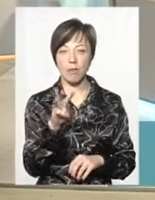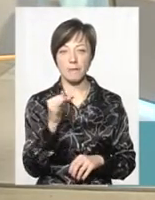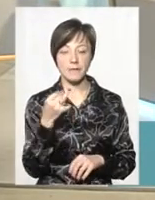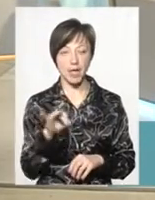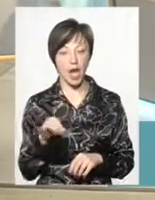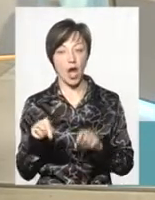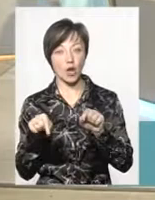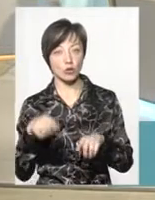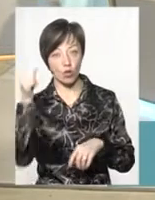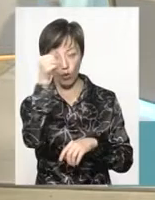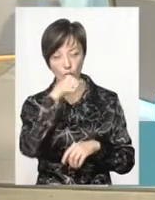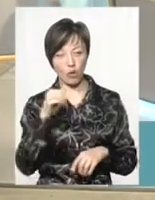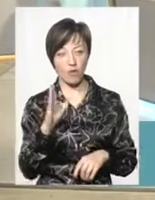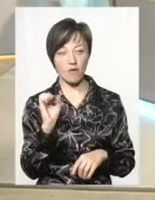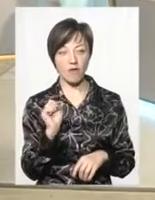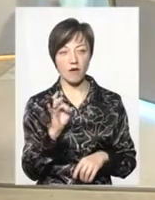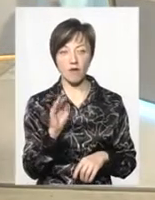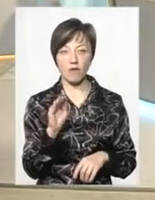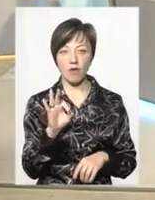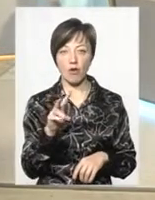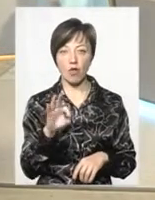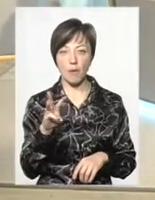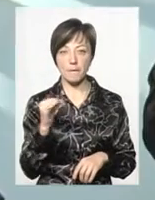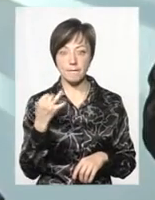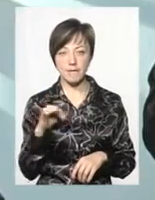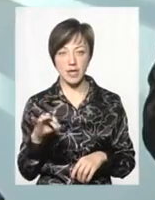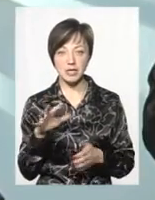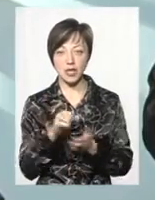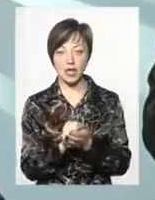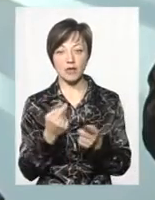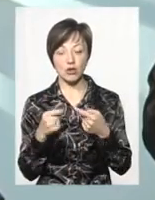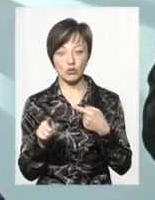Варфоломій вже зайняв іншу позицію. Він 10 років до цього, і